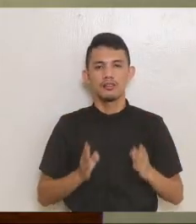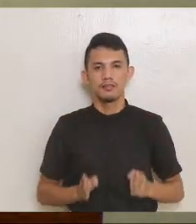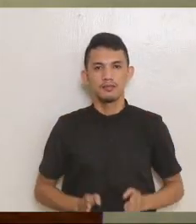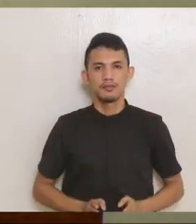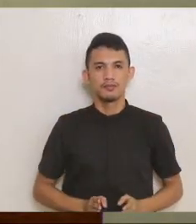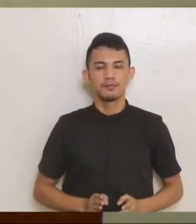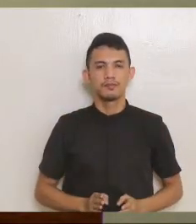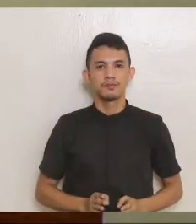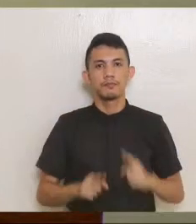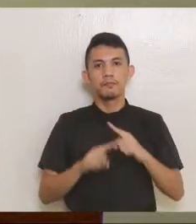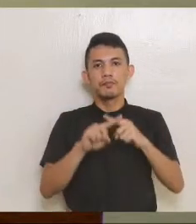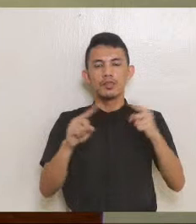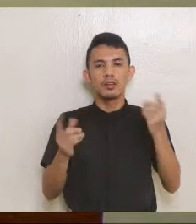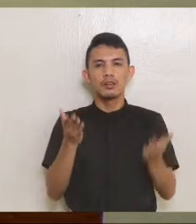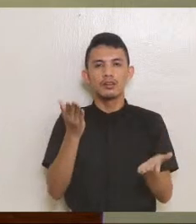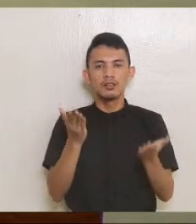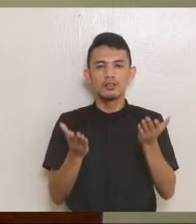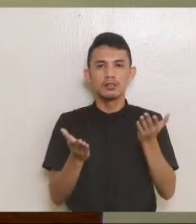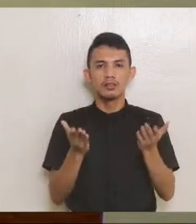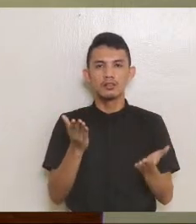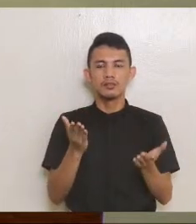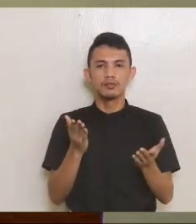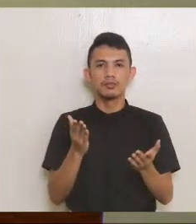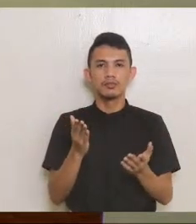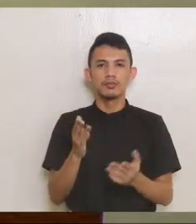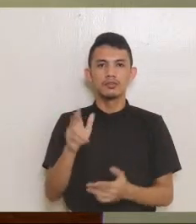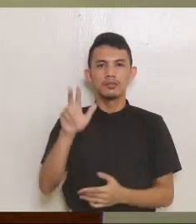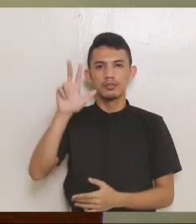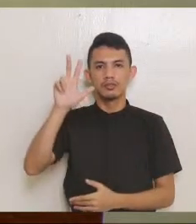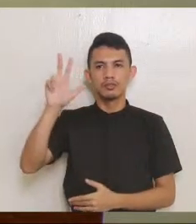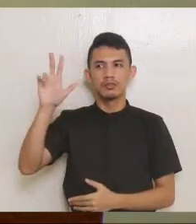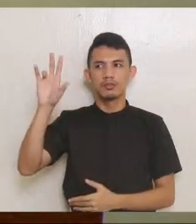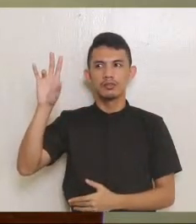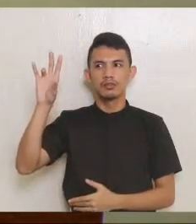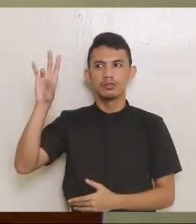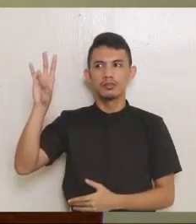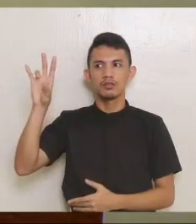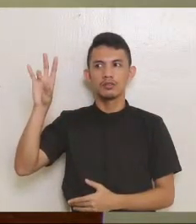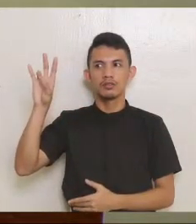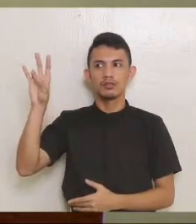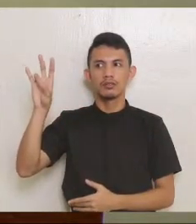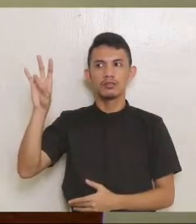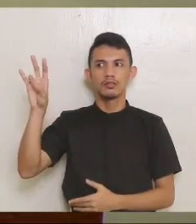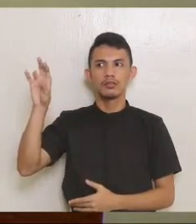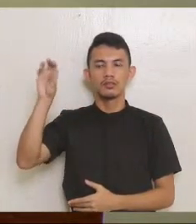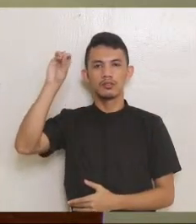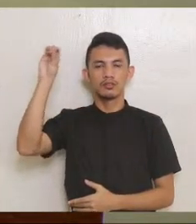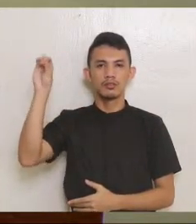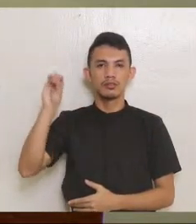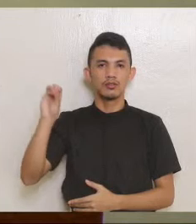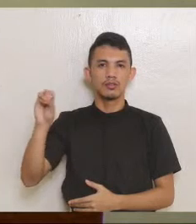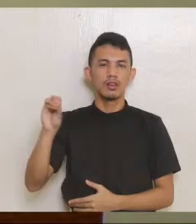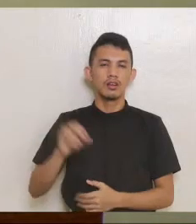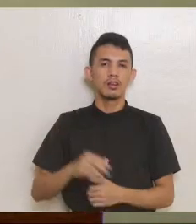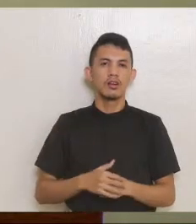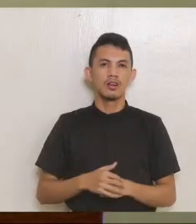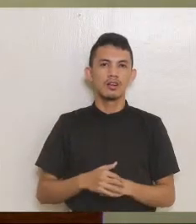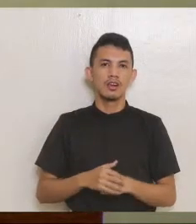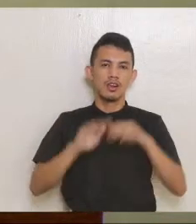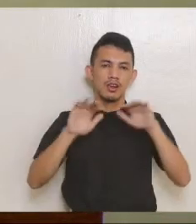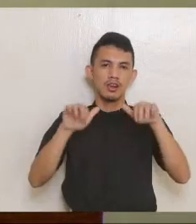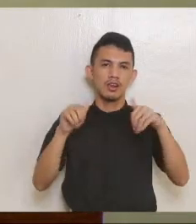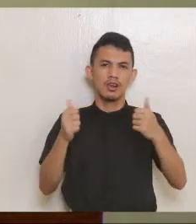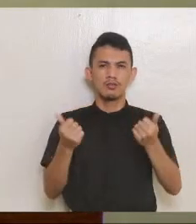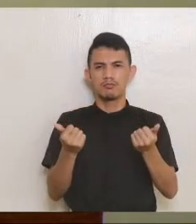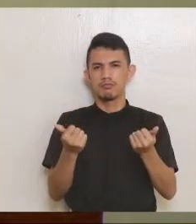Apan siguro sa 37% nga musimba, ambot lang o pila na lang ang manimba human